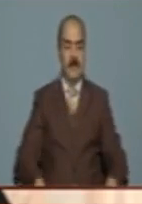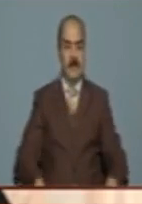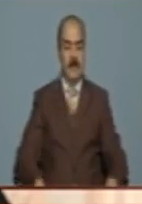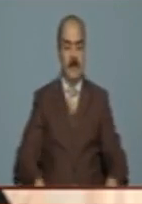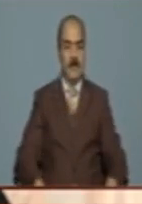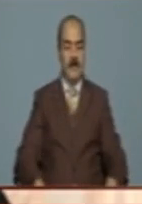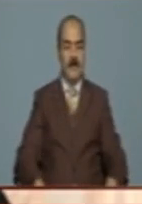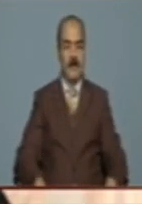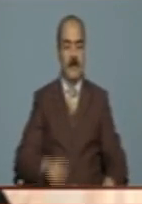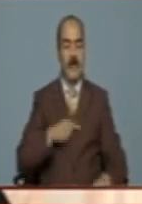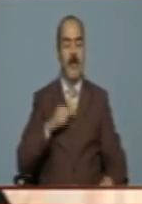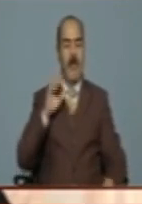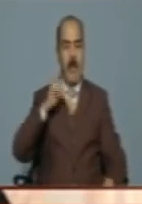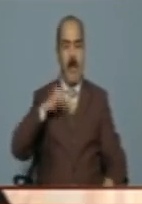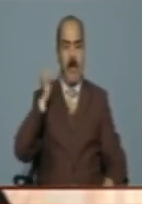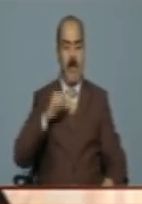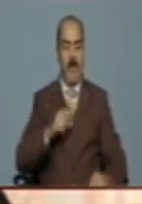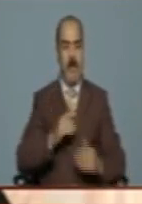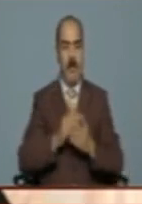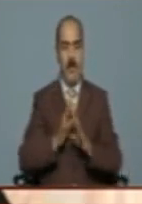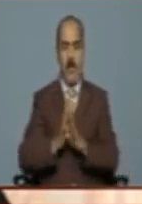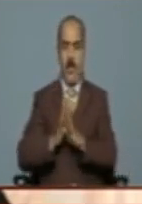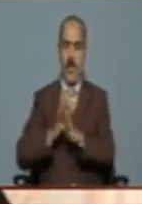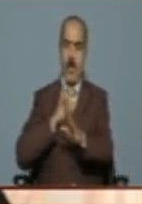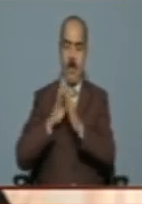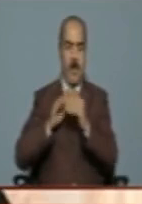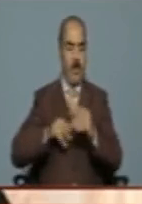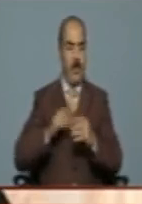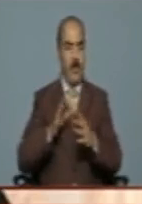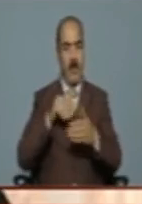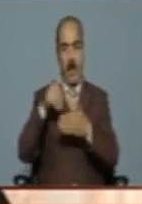نعم، اصطف المصريون أمام لجان الاقتراع